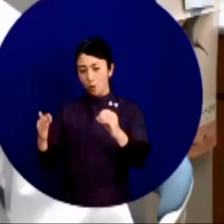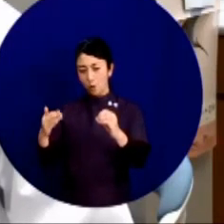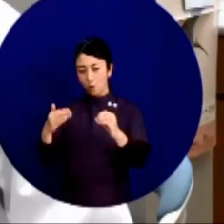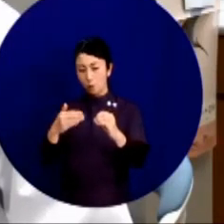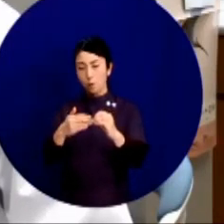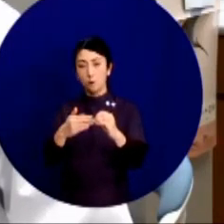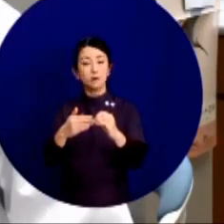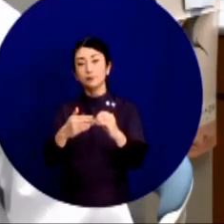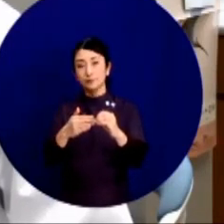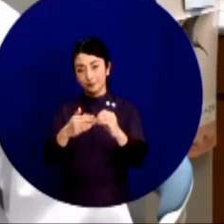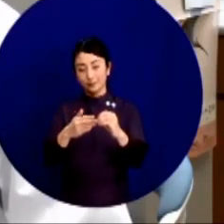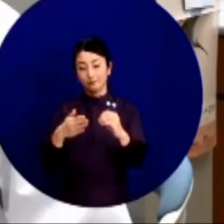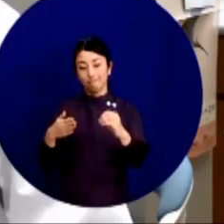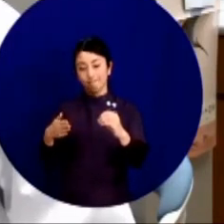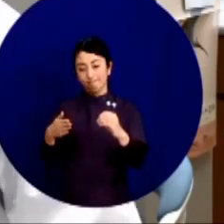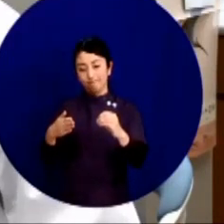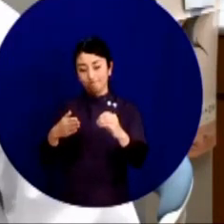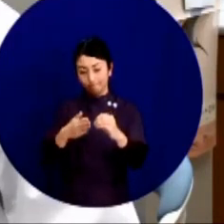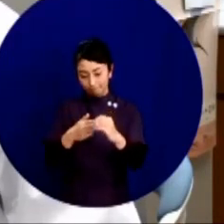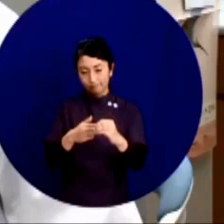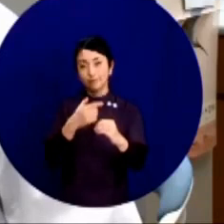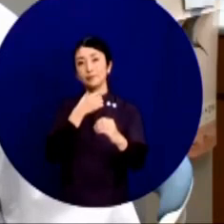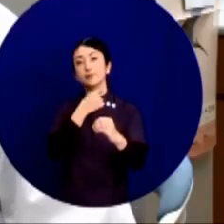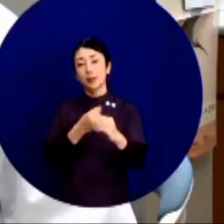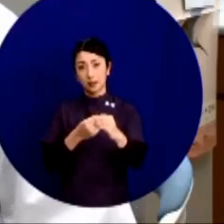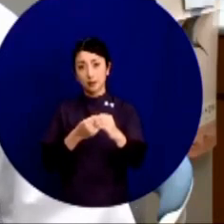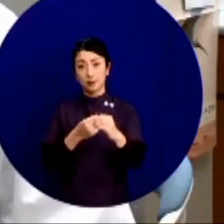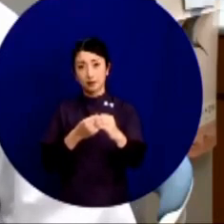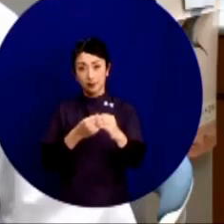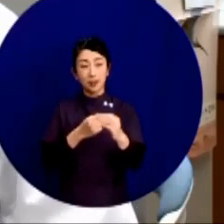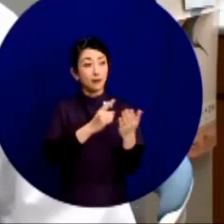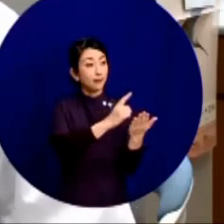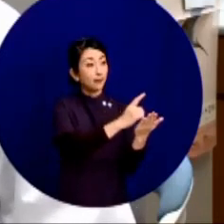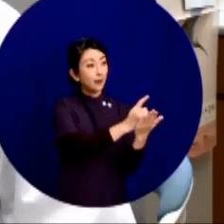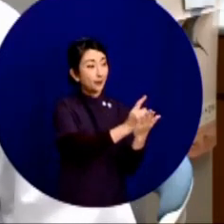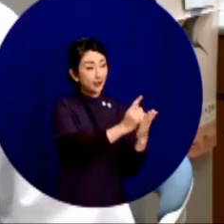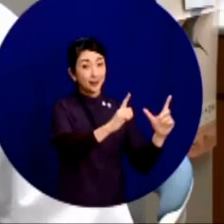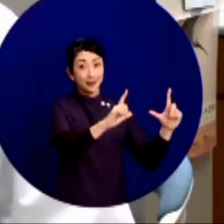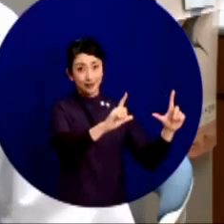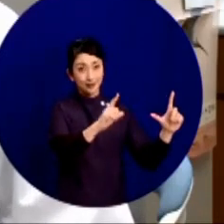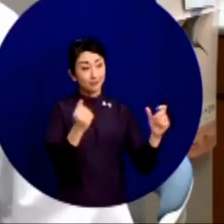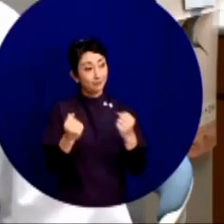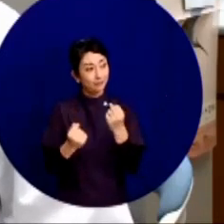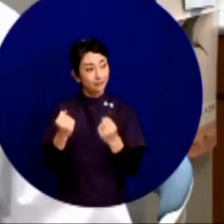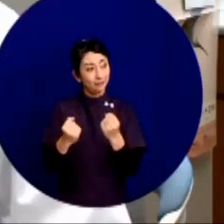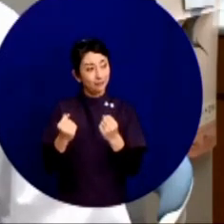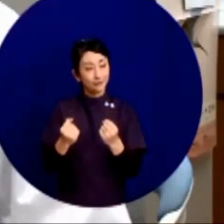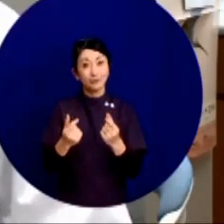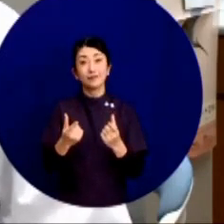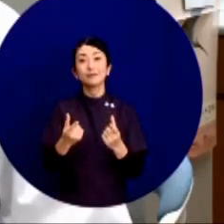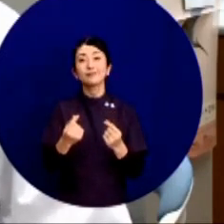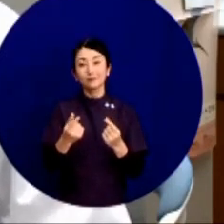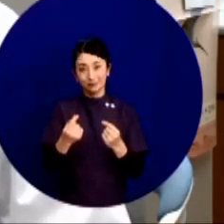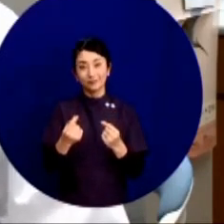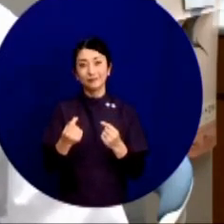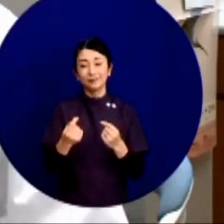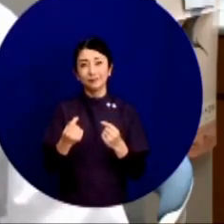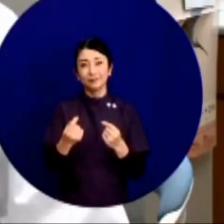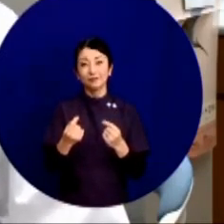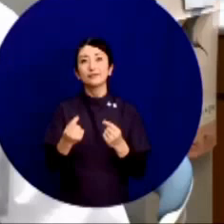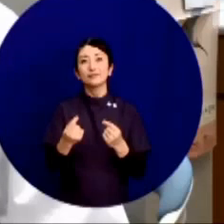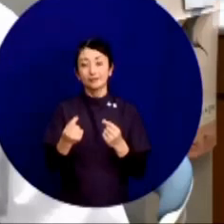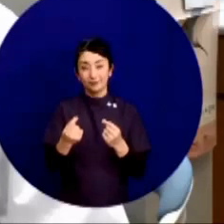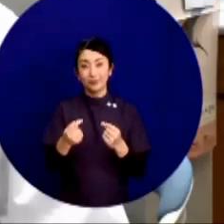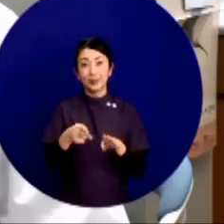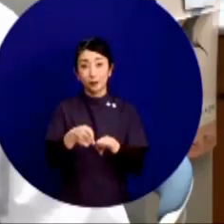回りすることなく直接的に行きたいという場合にナビゲーションシステムというのを使っております。それと